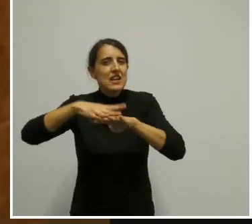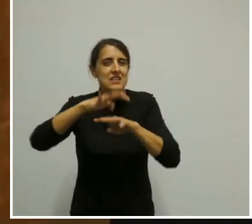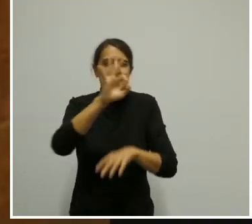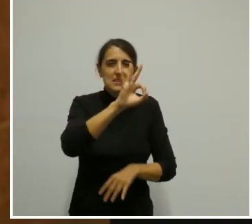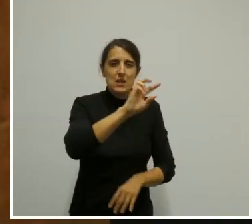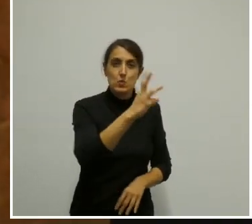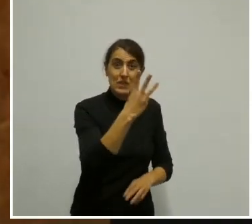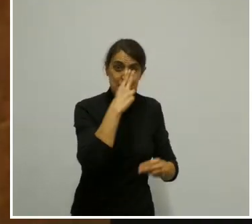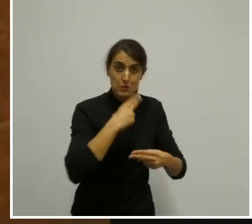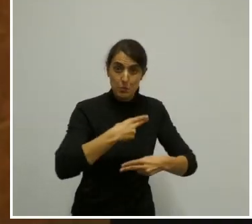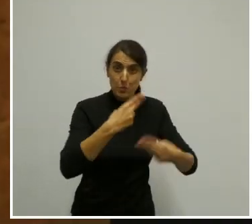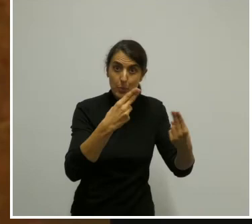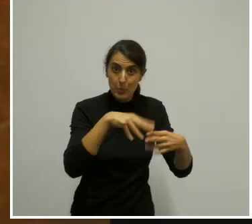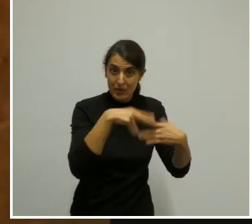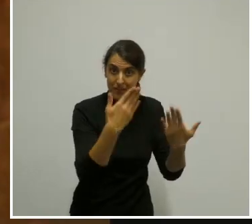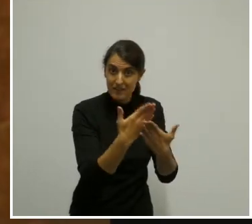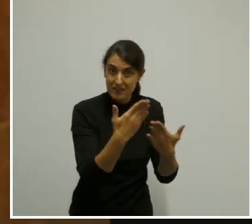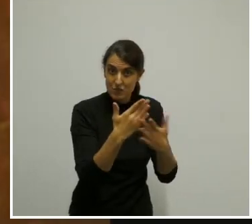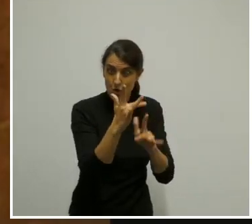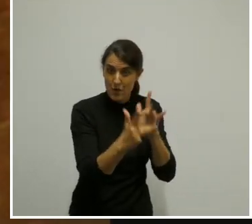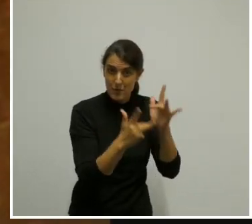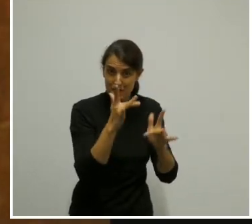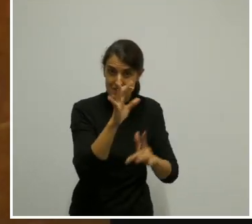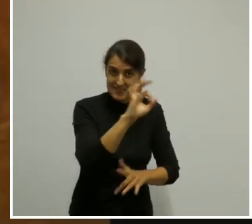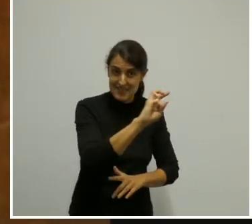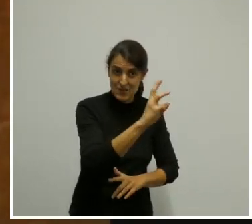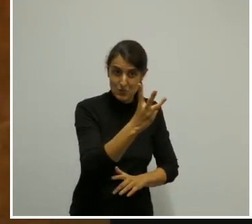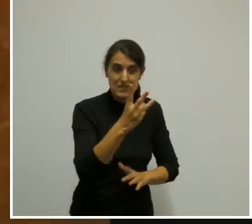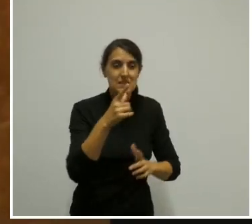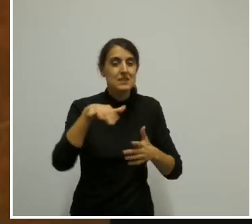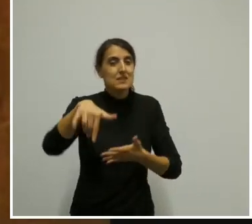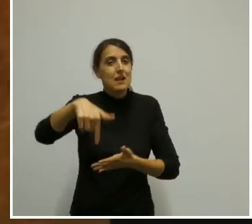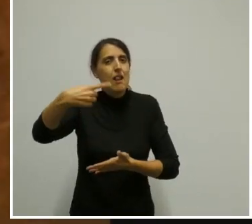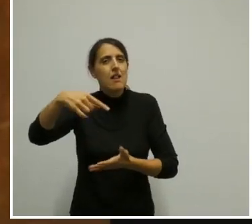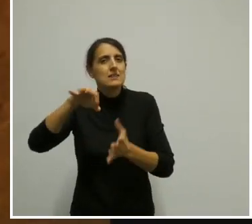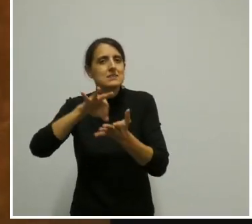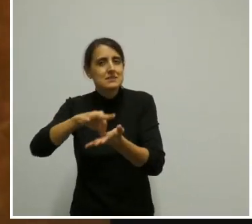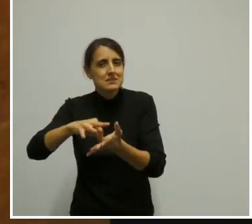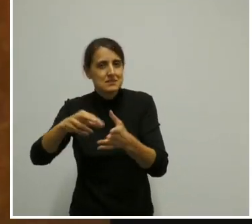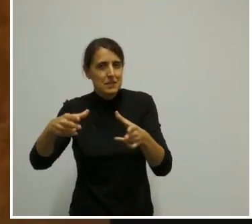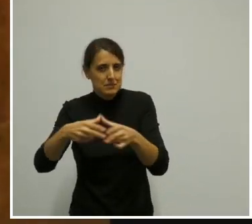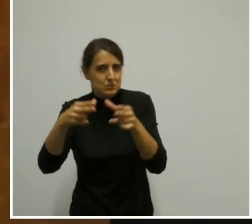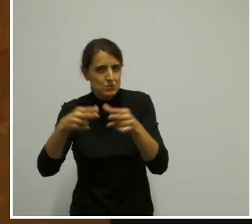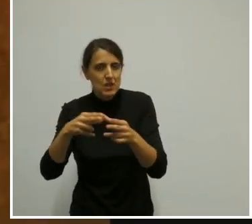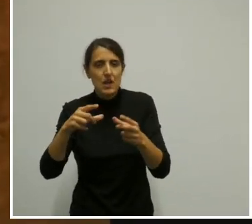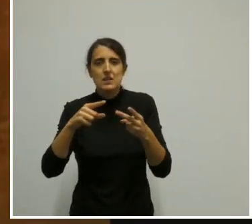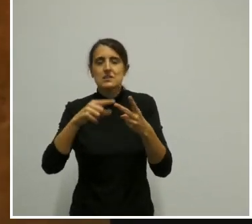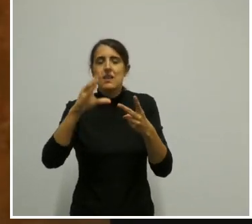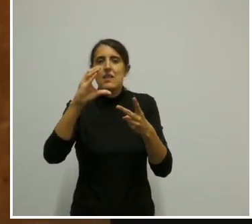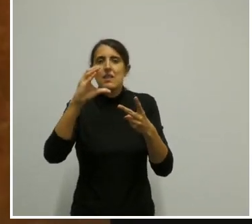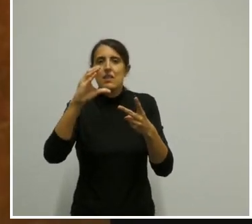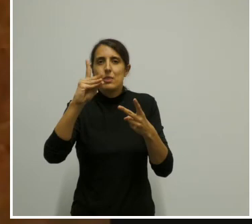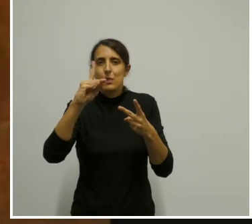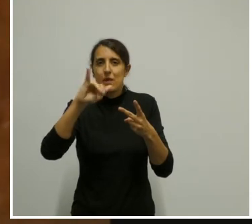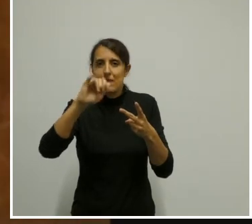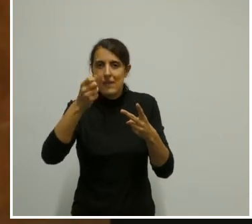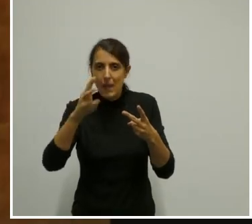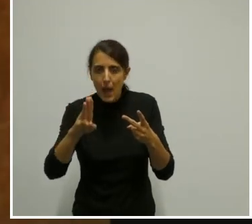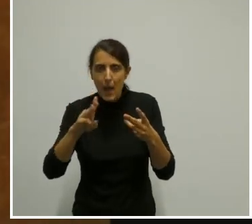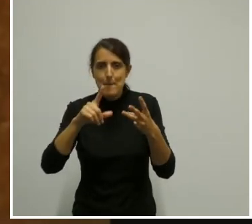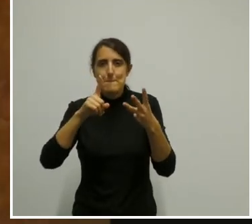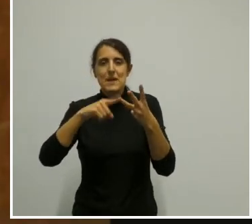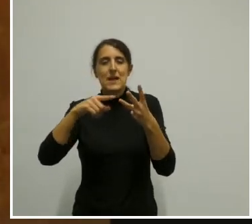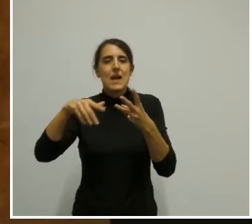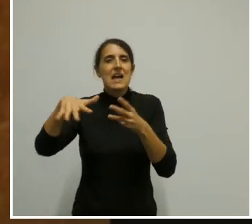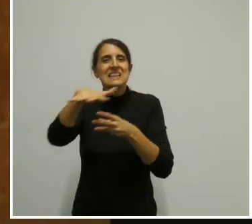pública, on estem, bueno, serveis socials, CDA, espais familiars, per la dificultat de portar tot